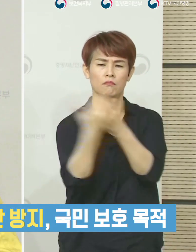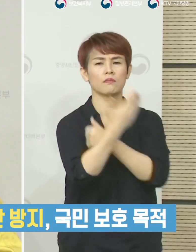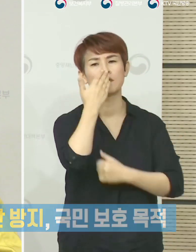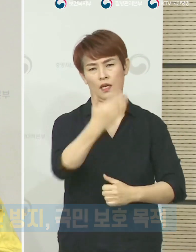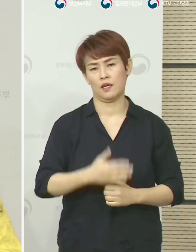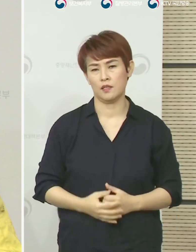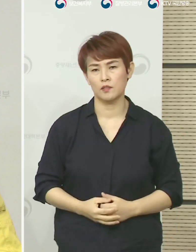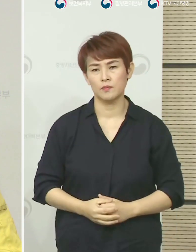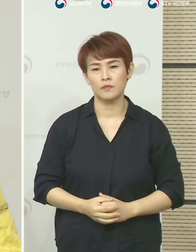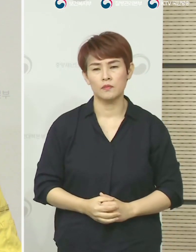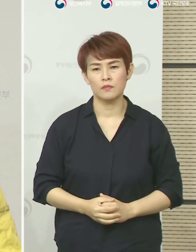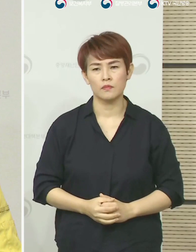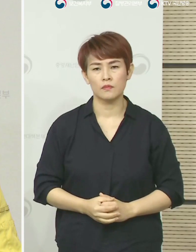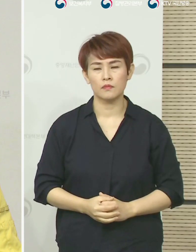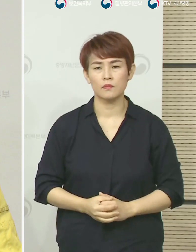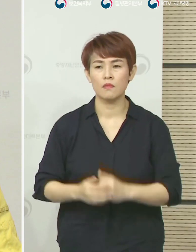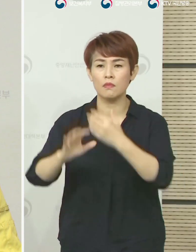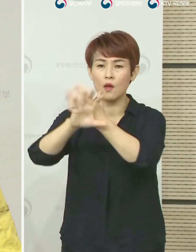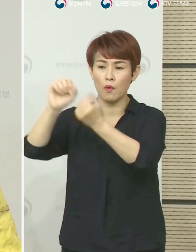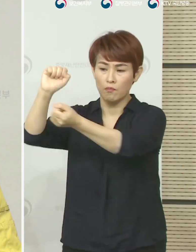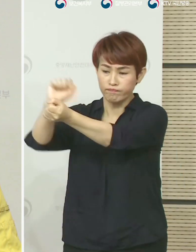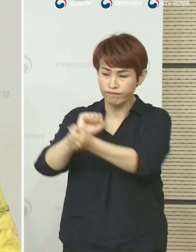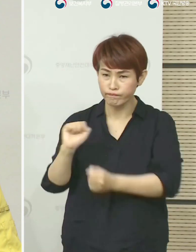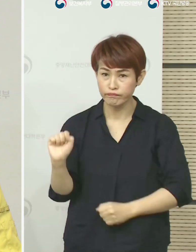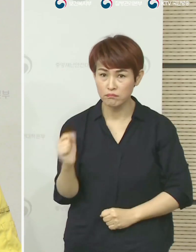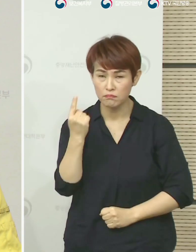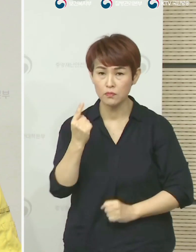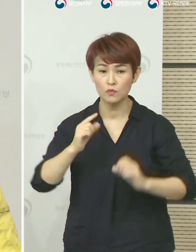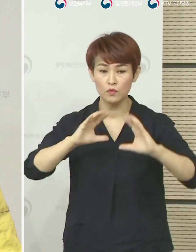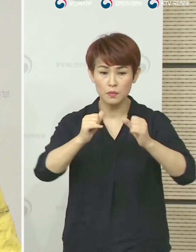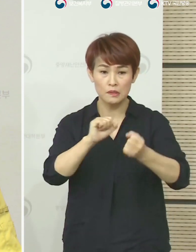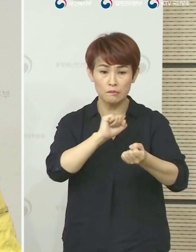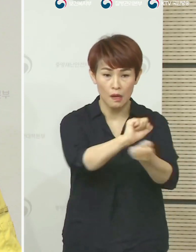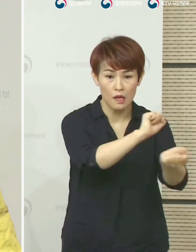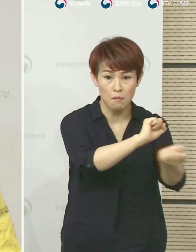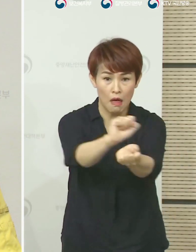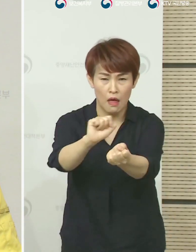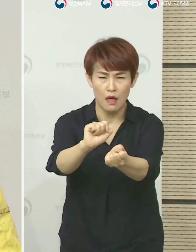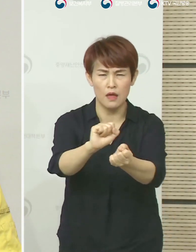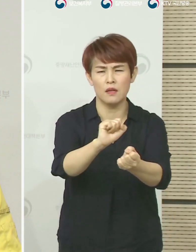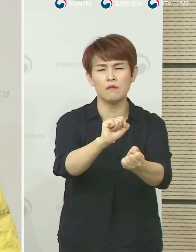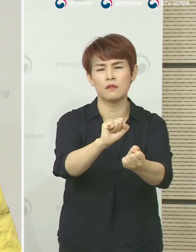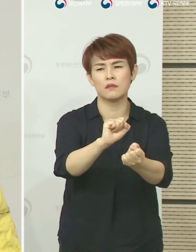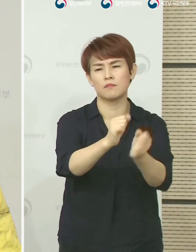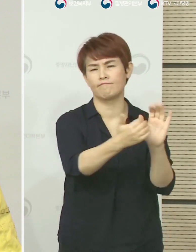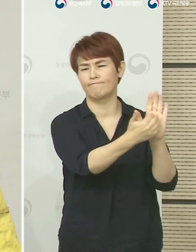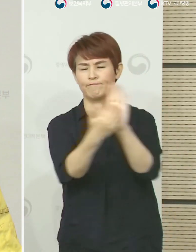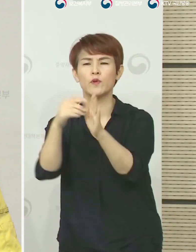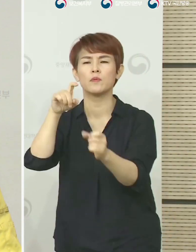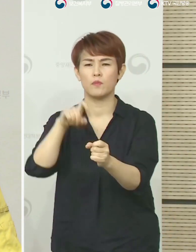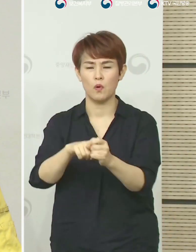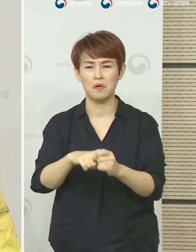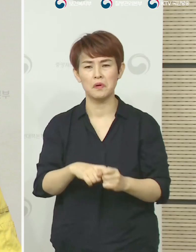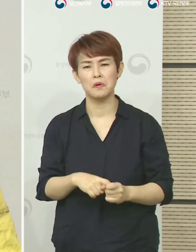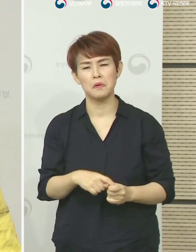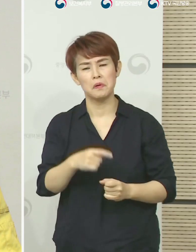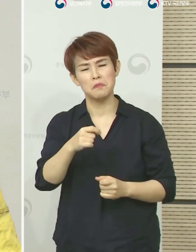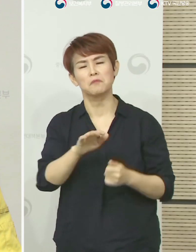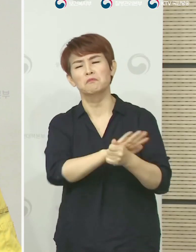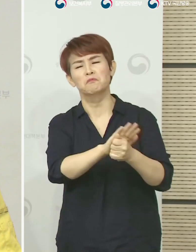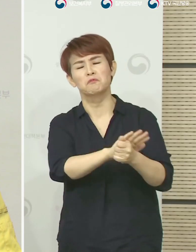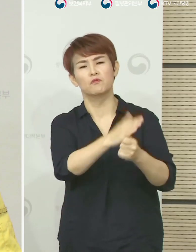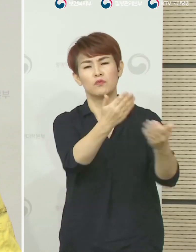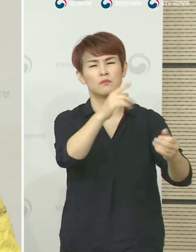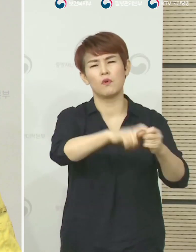목적입니다. 해외 유입으로 인한 국민의 2차, 3차 피해를 차단하기 위한 것으로 시혜적 요소가 아니라 더 큰